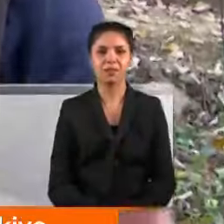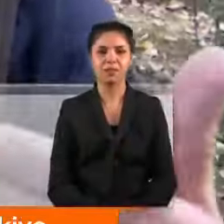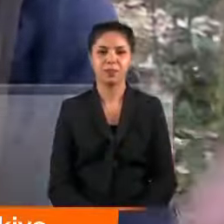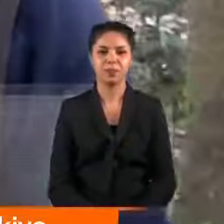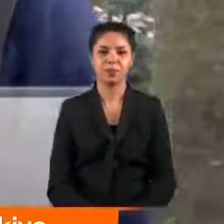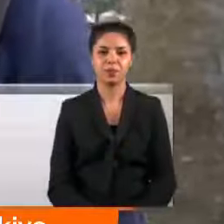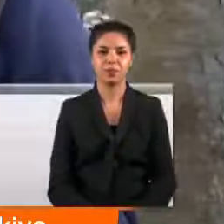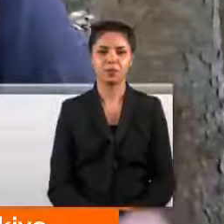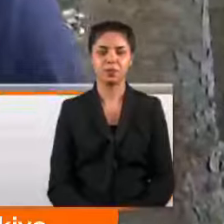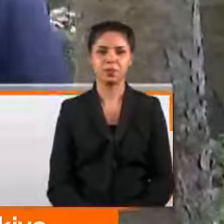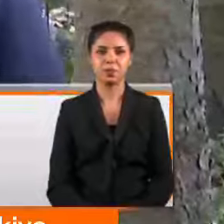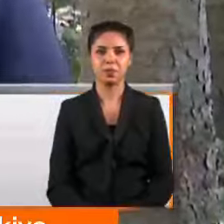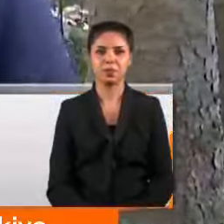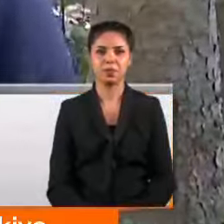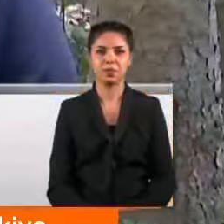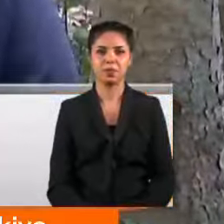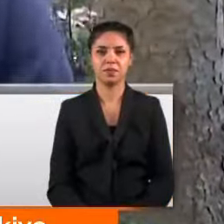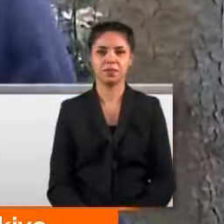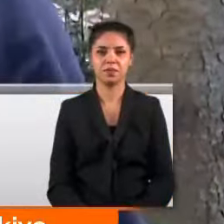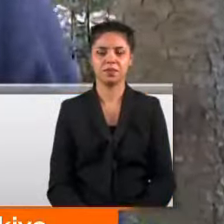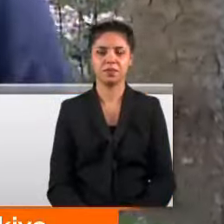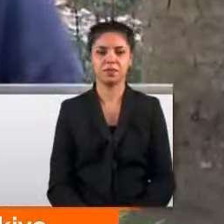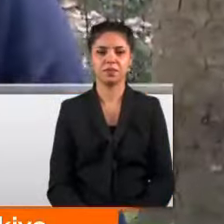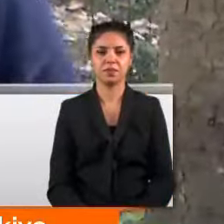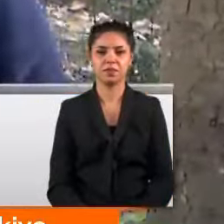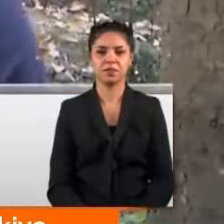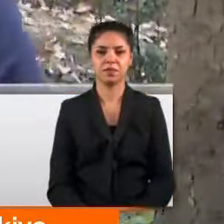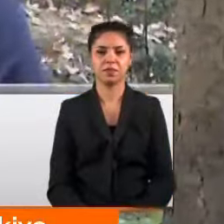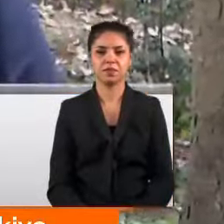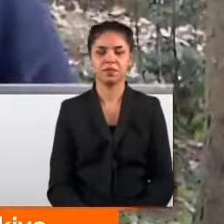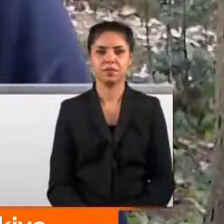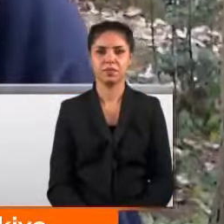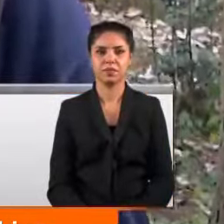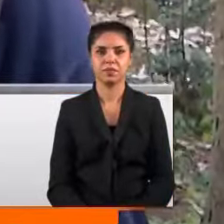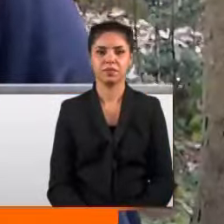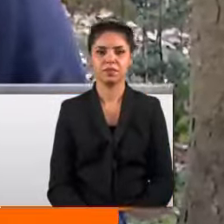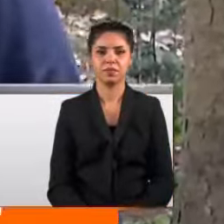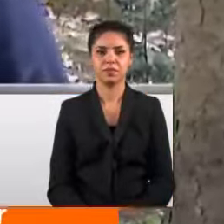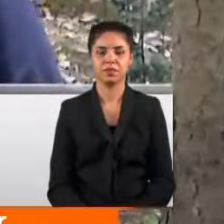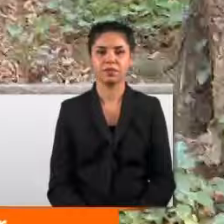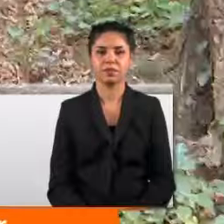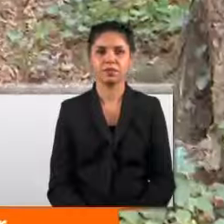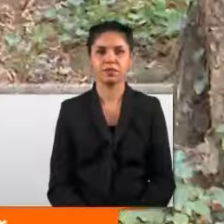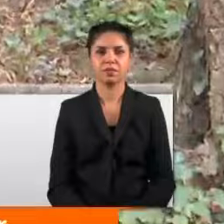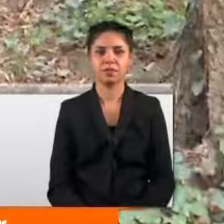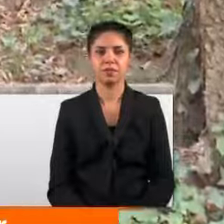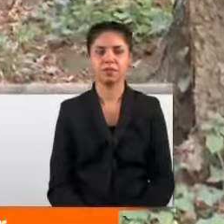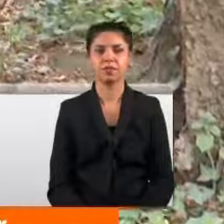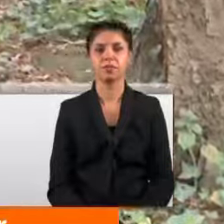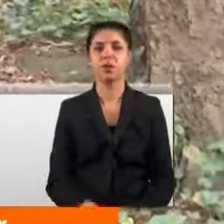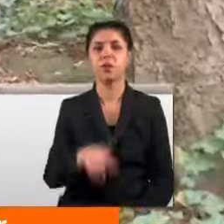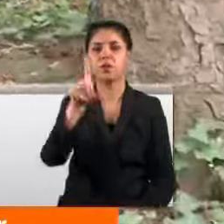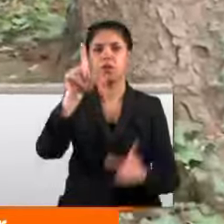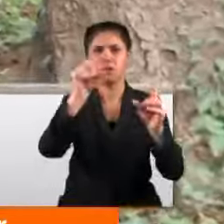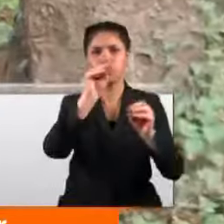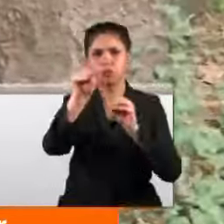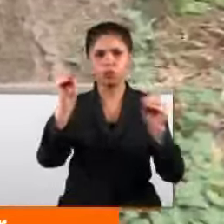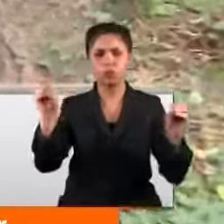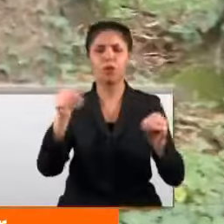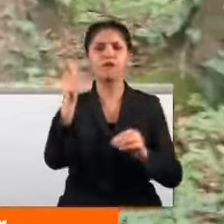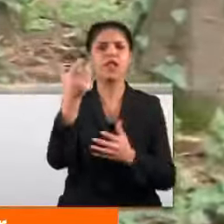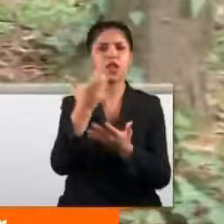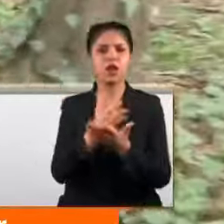İstanbul'un %44'ü ormanlık alan. Yani bu baktığınız zaman metropol şehirler içerisinde çok büyük bir oran. Fotokapanlarca yakalanan